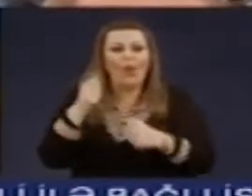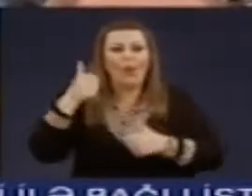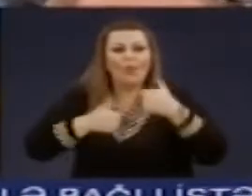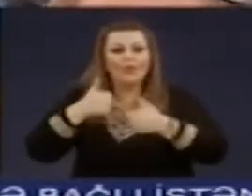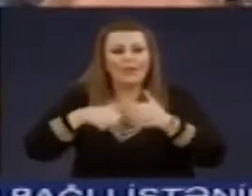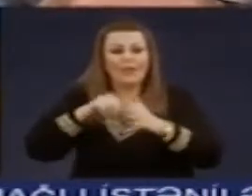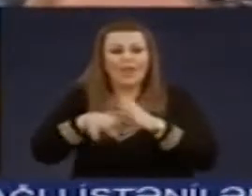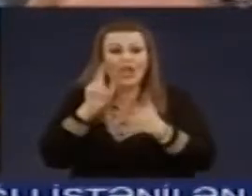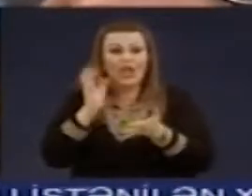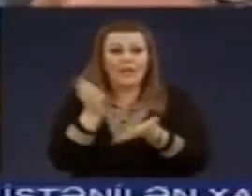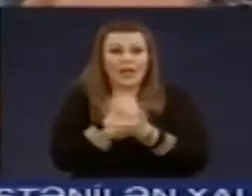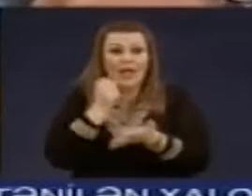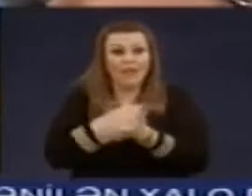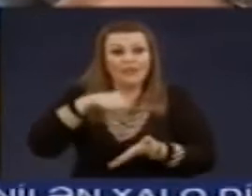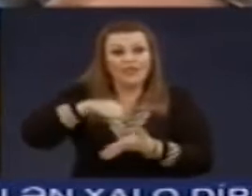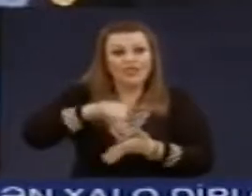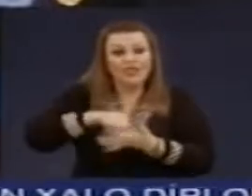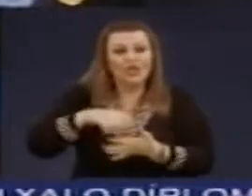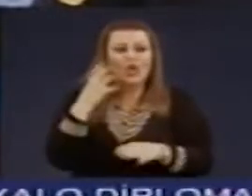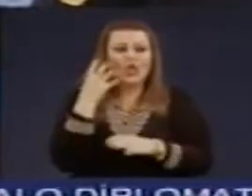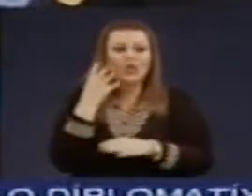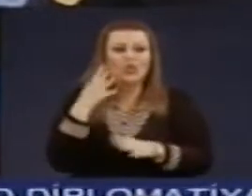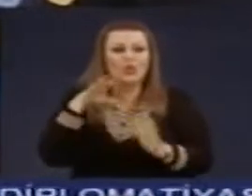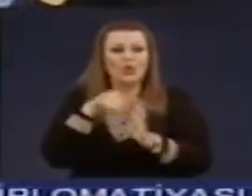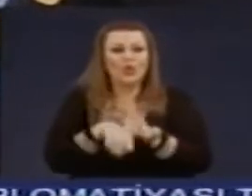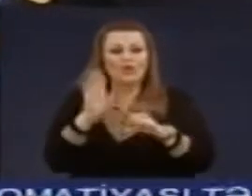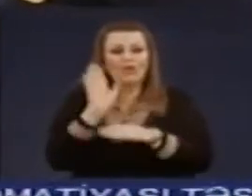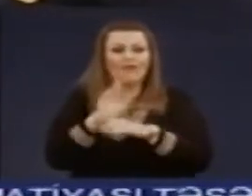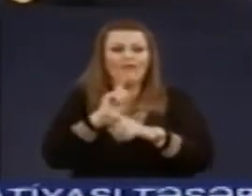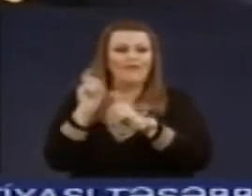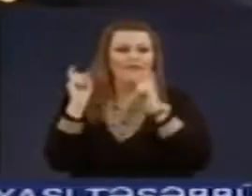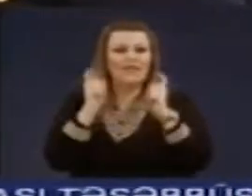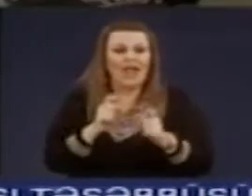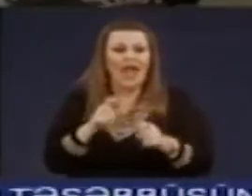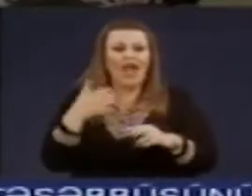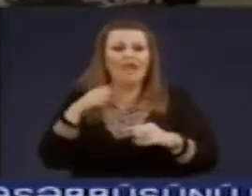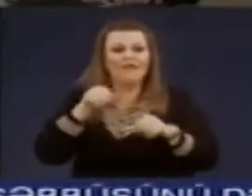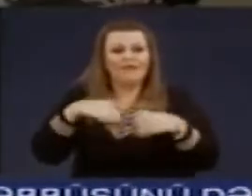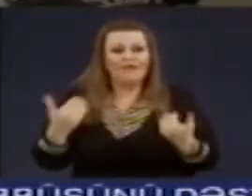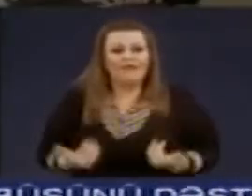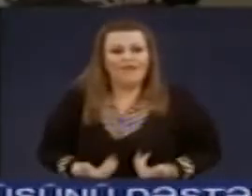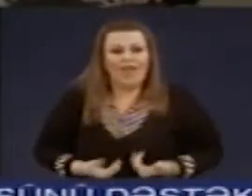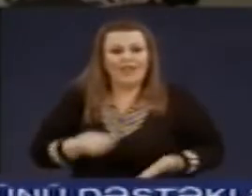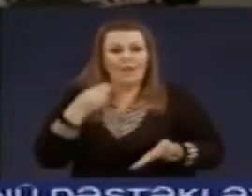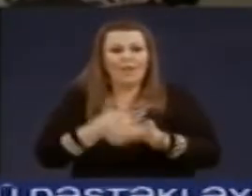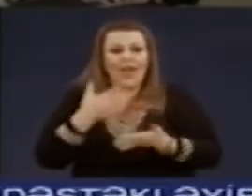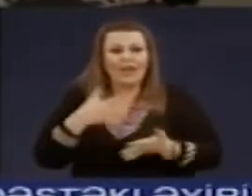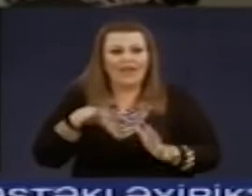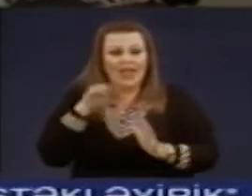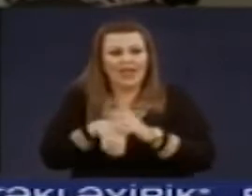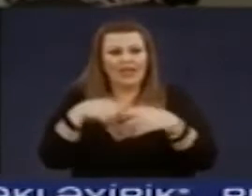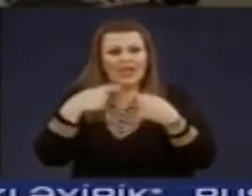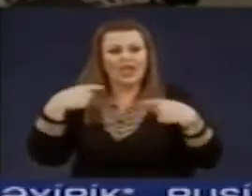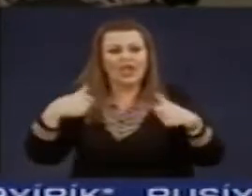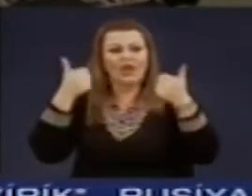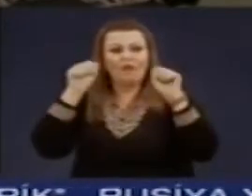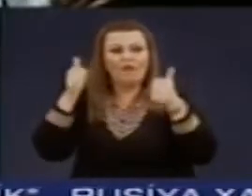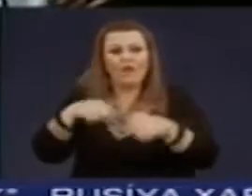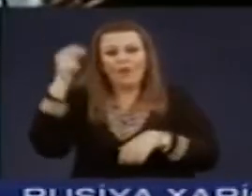qalib olan iştirakçılar 4 nominasiya üzrə fərqləniblər. Bunlar vətənpərvərlik və vətəndaşlıq tərbiyəsi, qeyri-formal